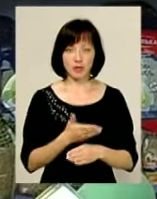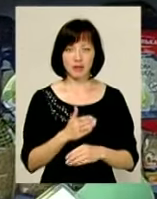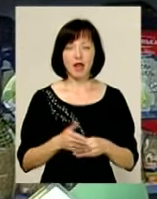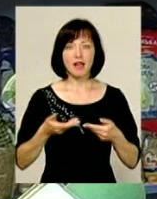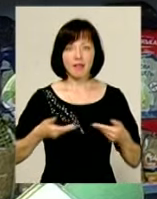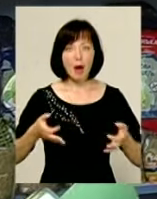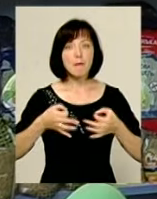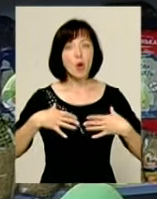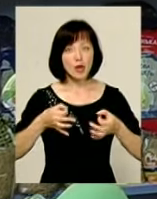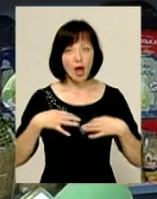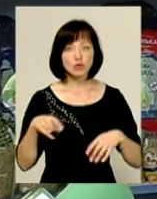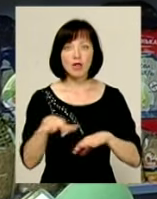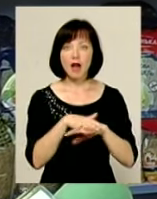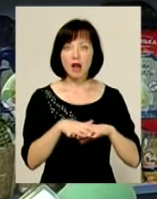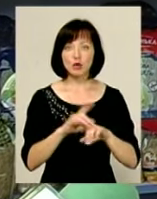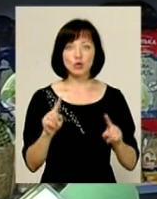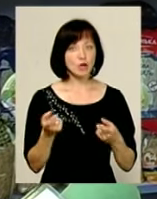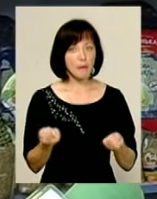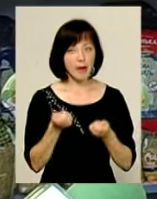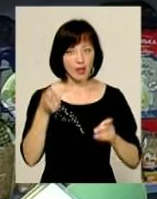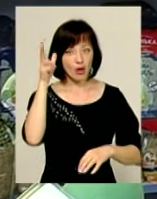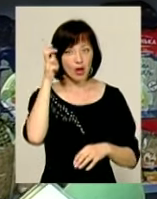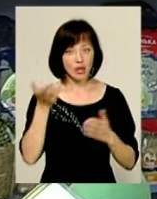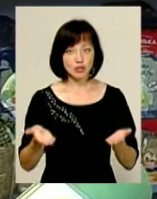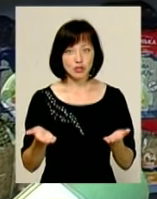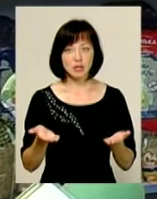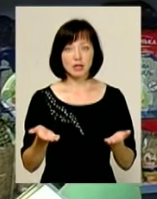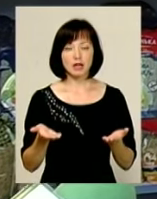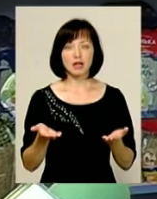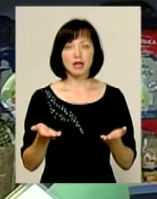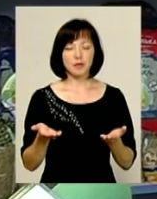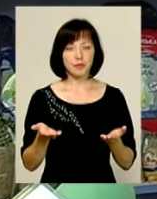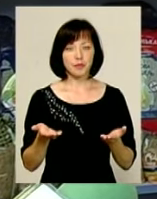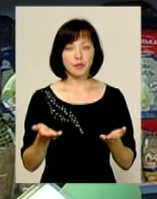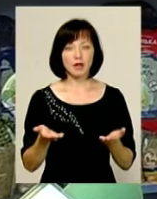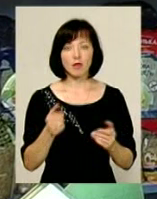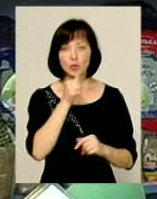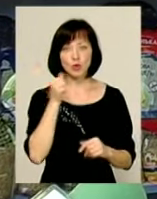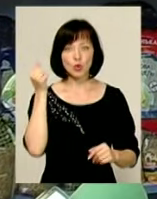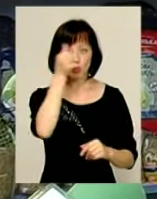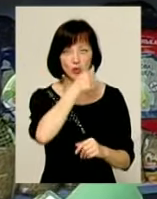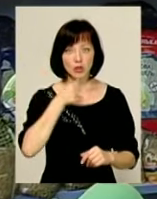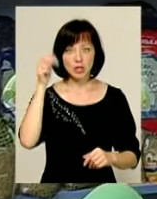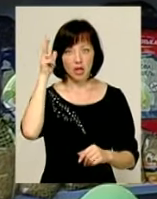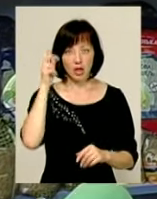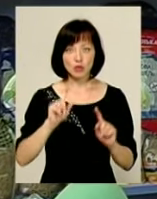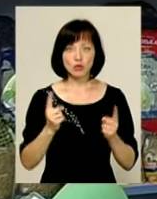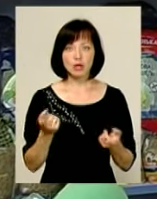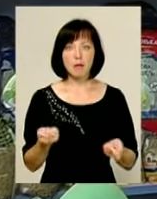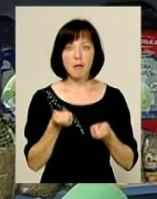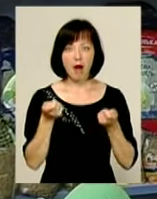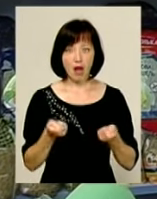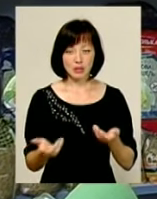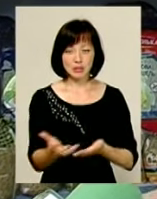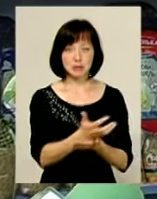нам пояснюється тим, що на ринку дуже мало гречки відносно того, що в то минулому році гречка дуже мало